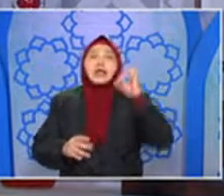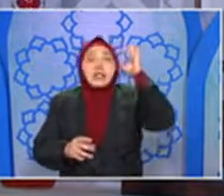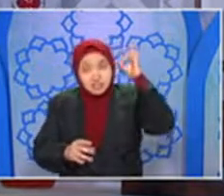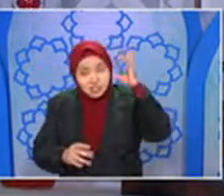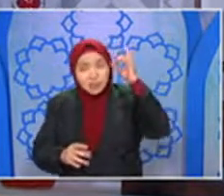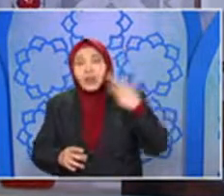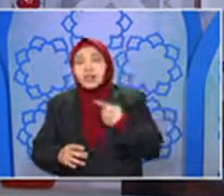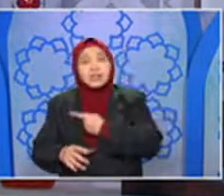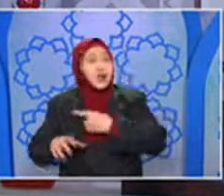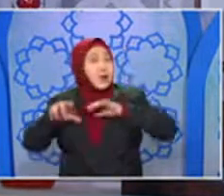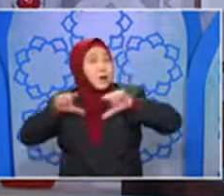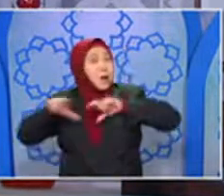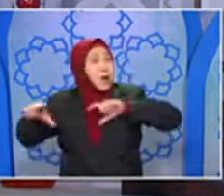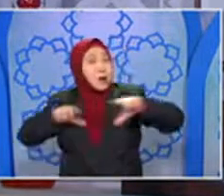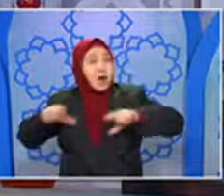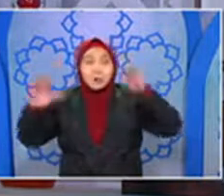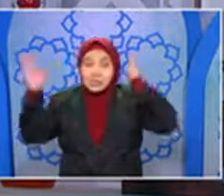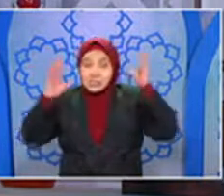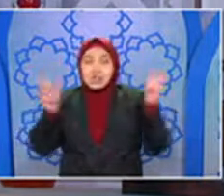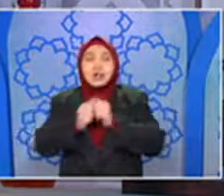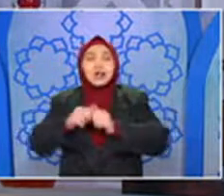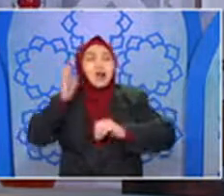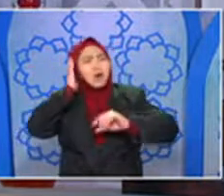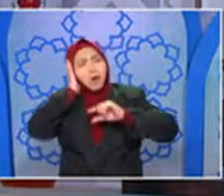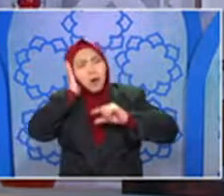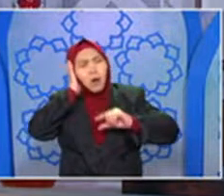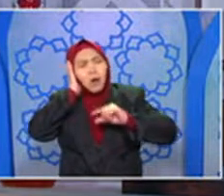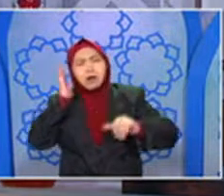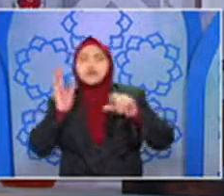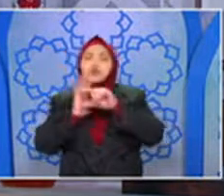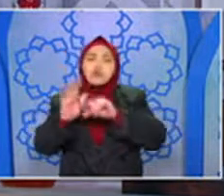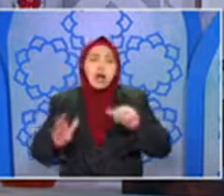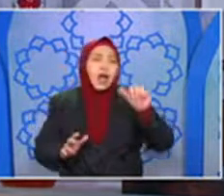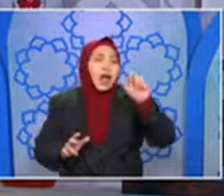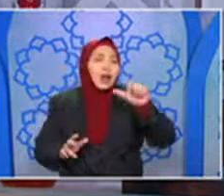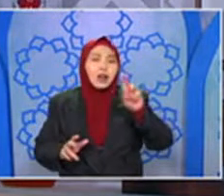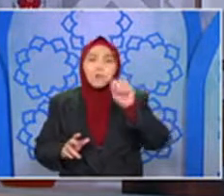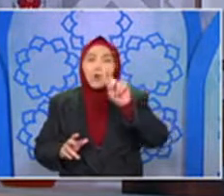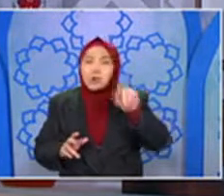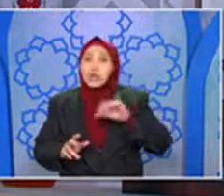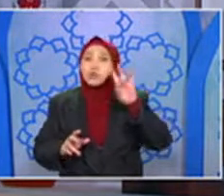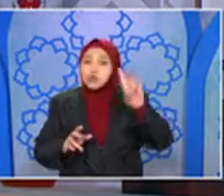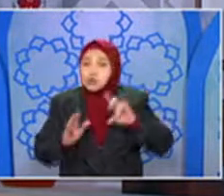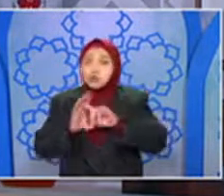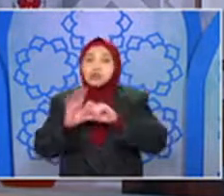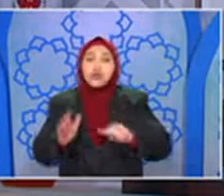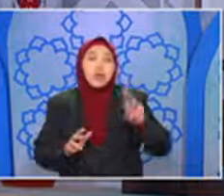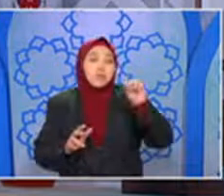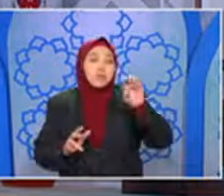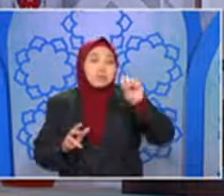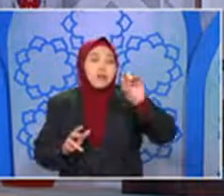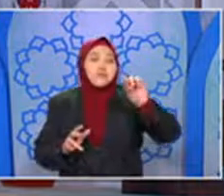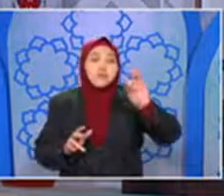kita gegarkan Malaysia dengan bacaan surah Al-Mulk dan juga 7 surah Musabbihat bersama